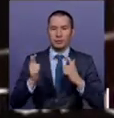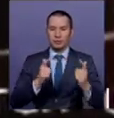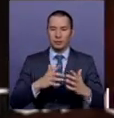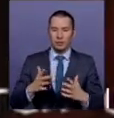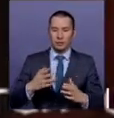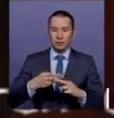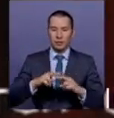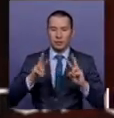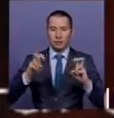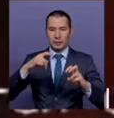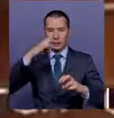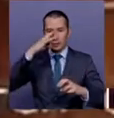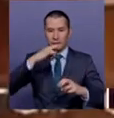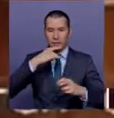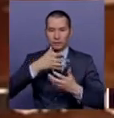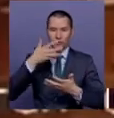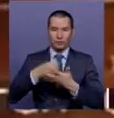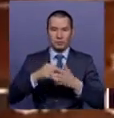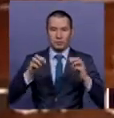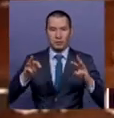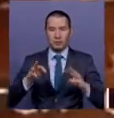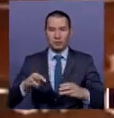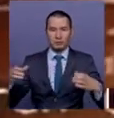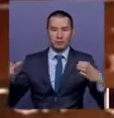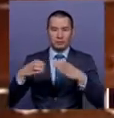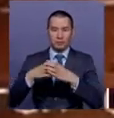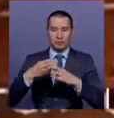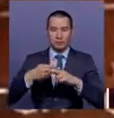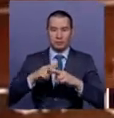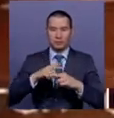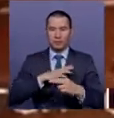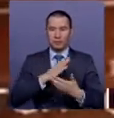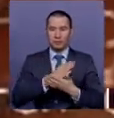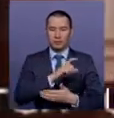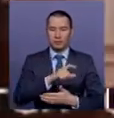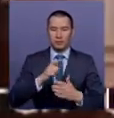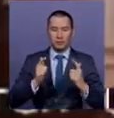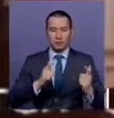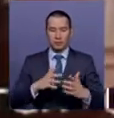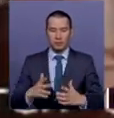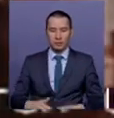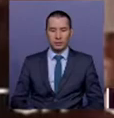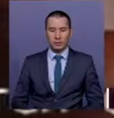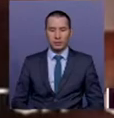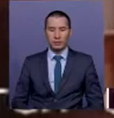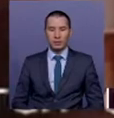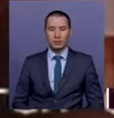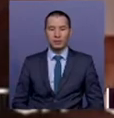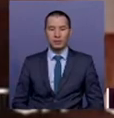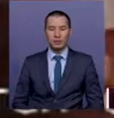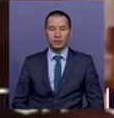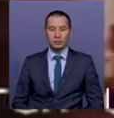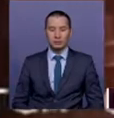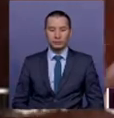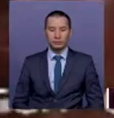президенттік институт республиканы кеңестік орталықтан алыстатып, Қазақстанның толық дербес ел болуына негіз болады деген еді. Бұл кеңестік идеядағы